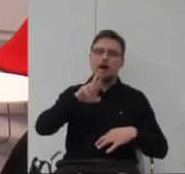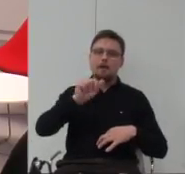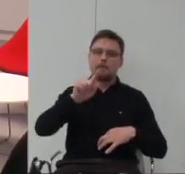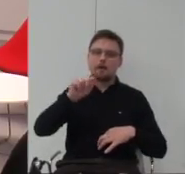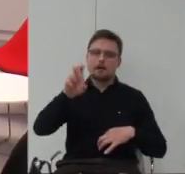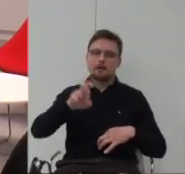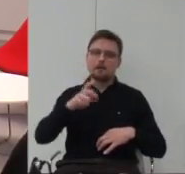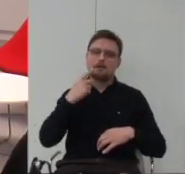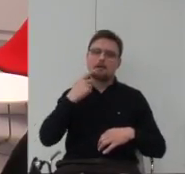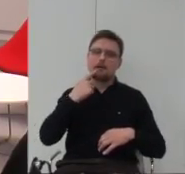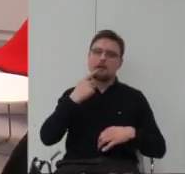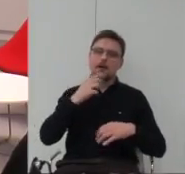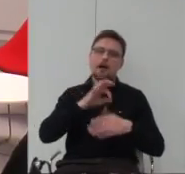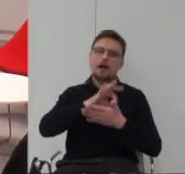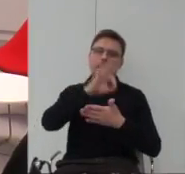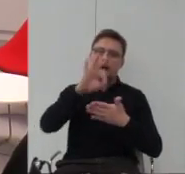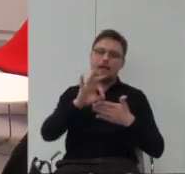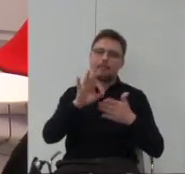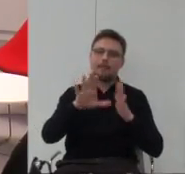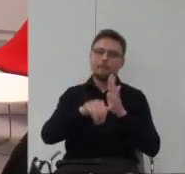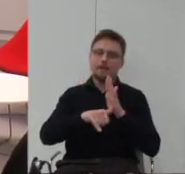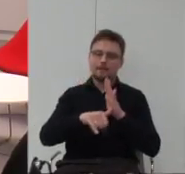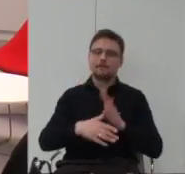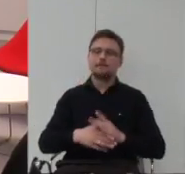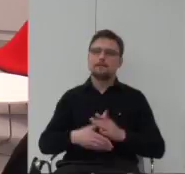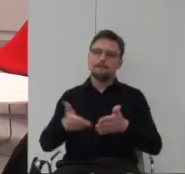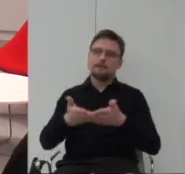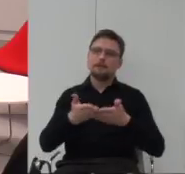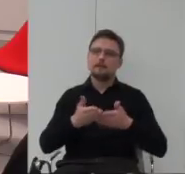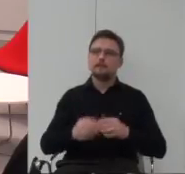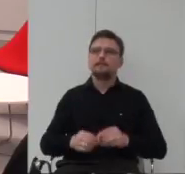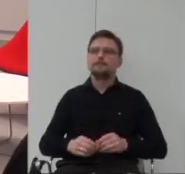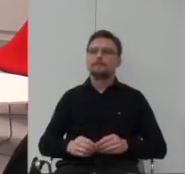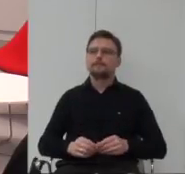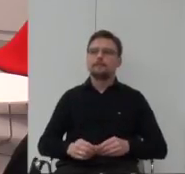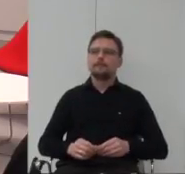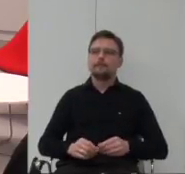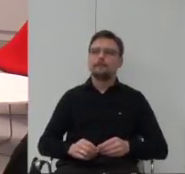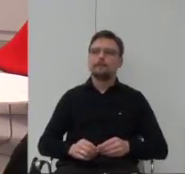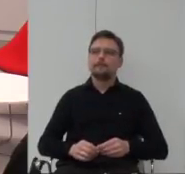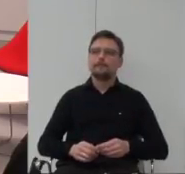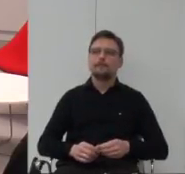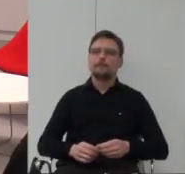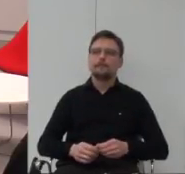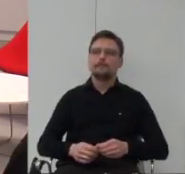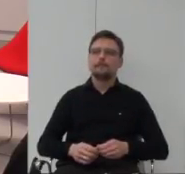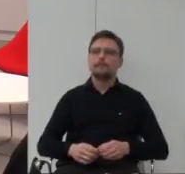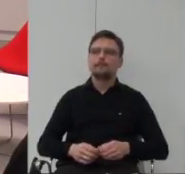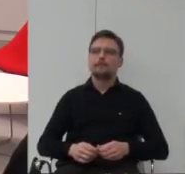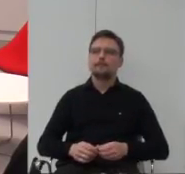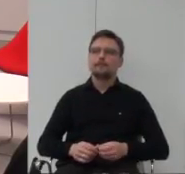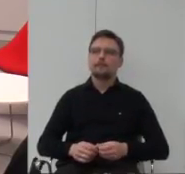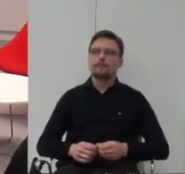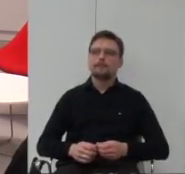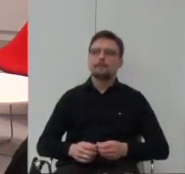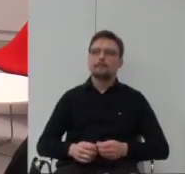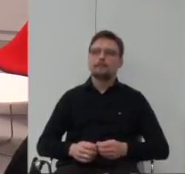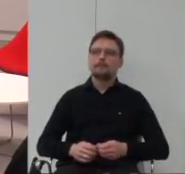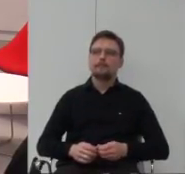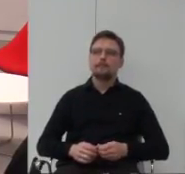zaczniemy, oddamy głos pani dyrektor Marlenie Hatach, architektce miasta.